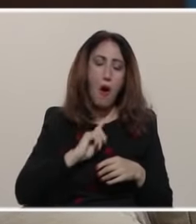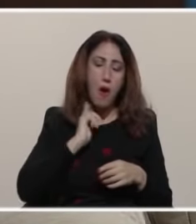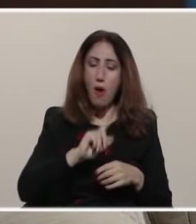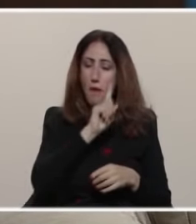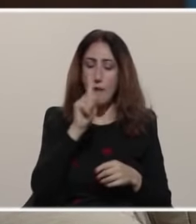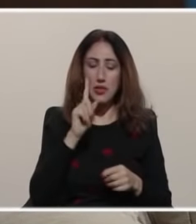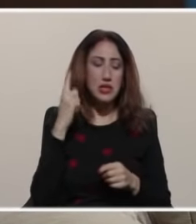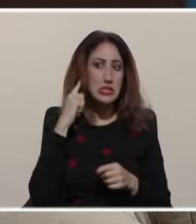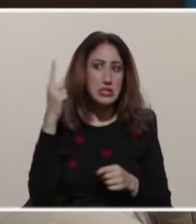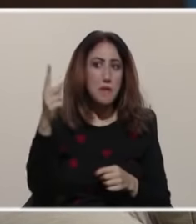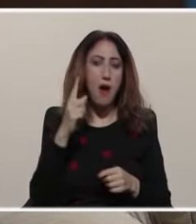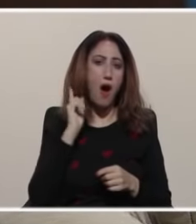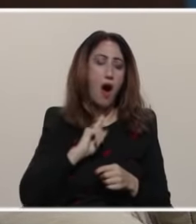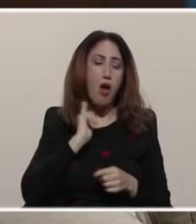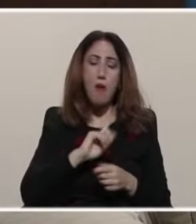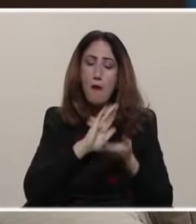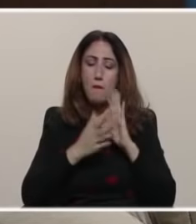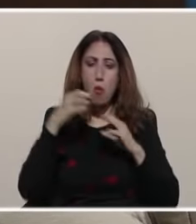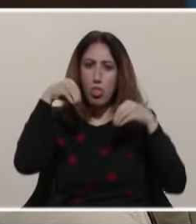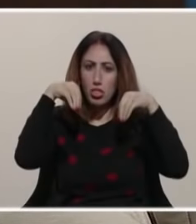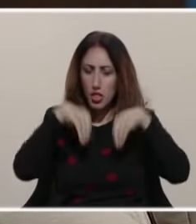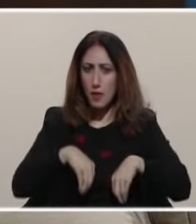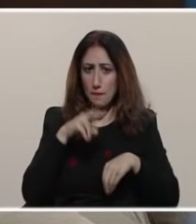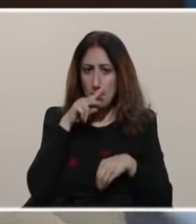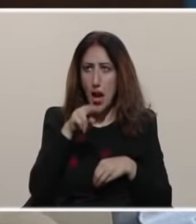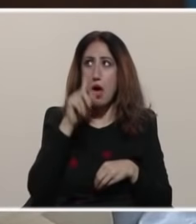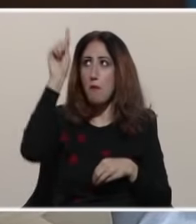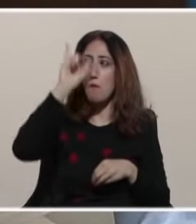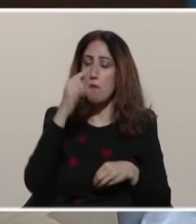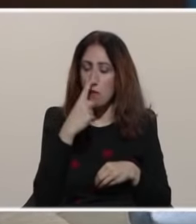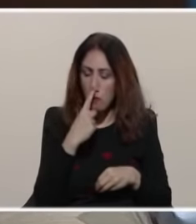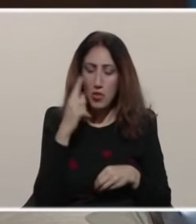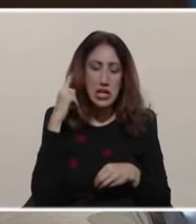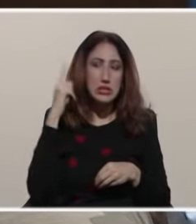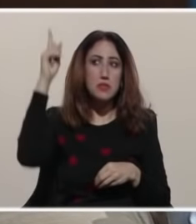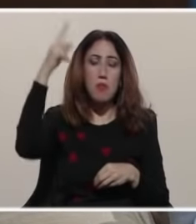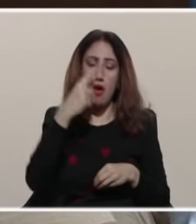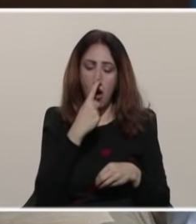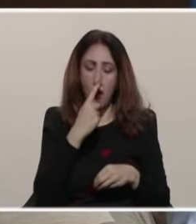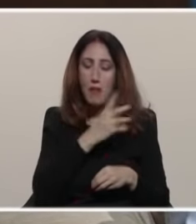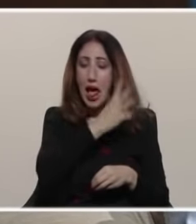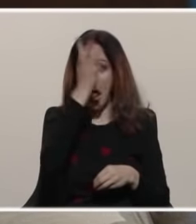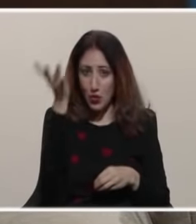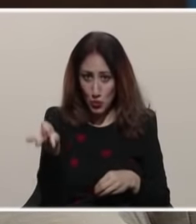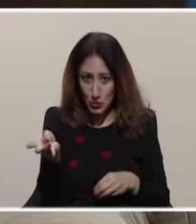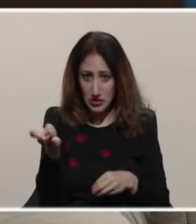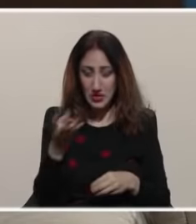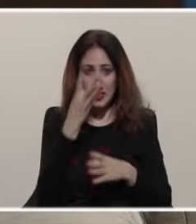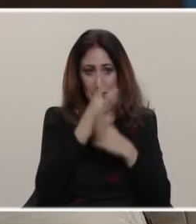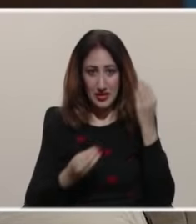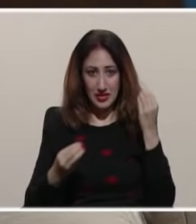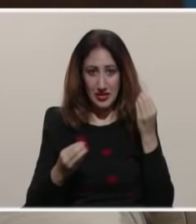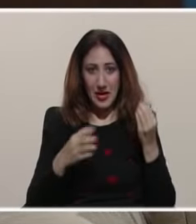فلا تسمع الى حرام، بكماء فلا تتكلم الا بما يرضي الله عز وجل. فتزوجها فانجبت